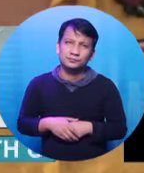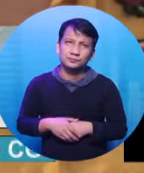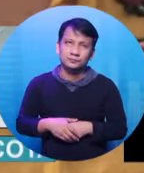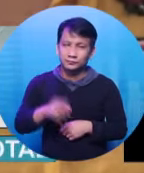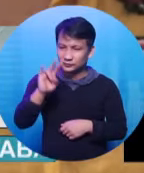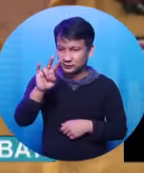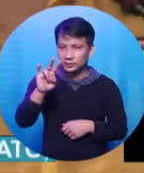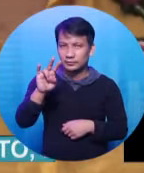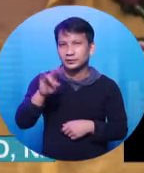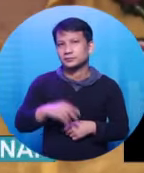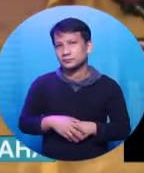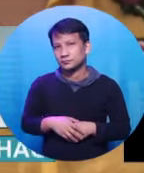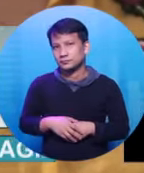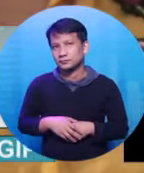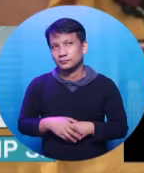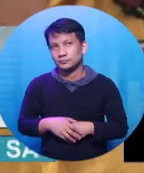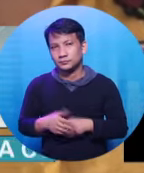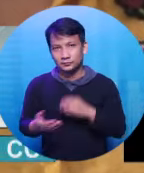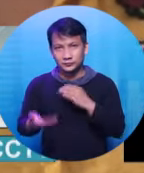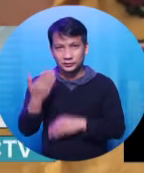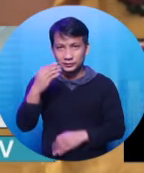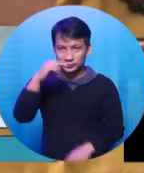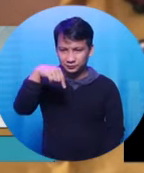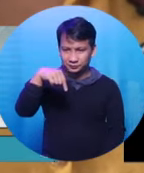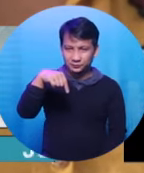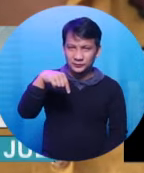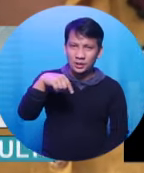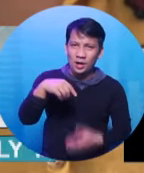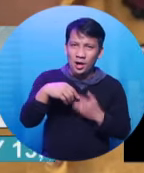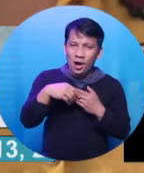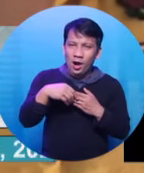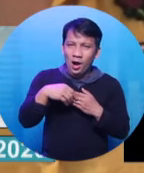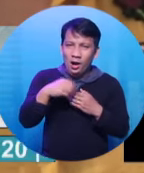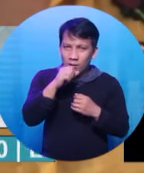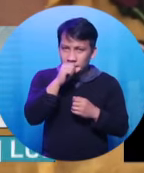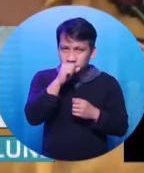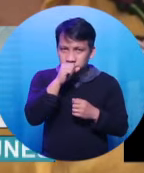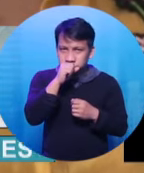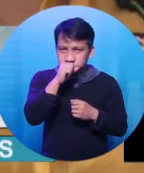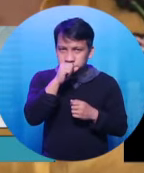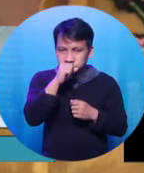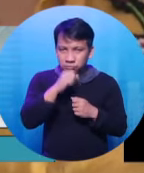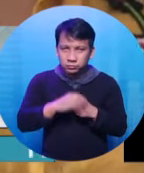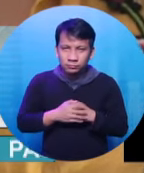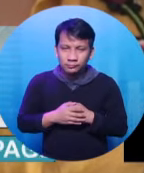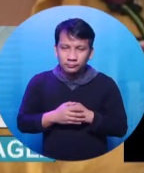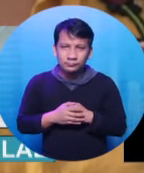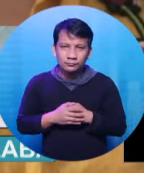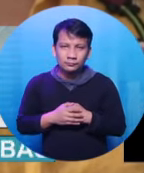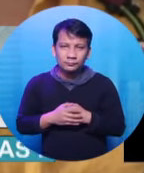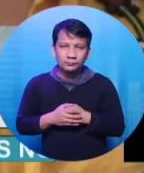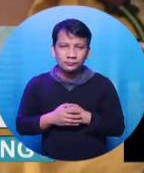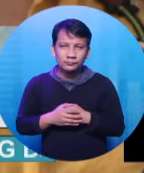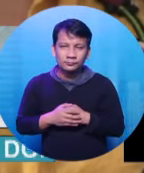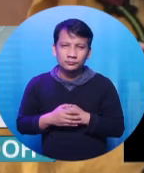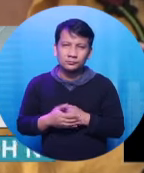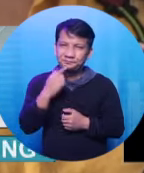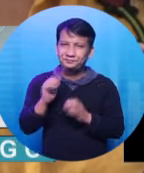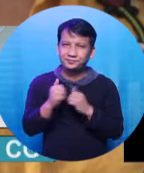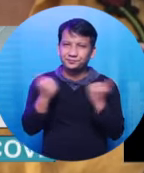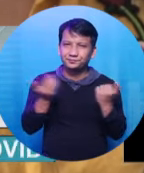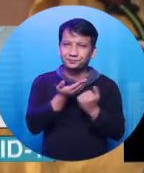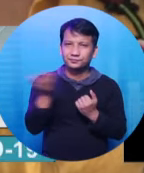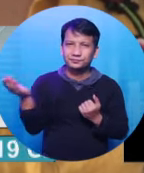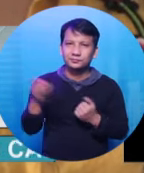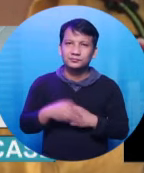7 po. 7 ang umaga. Buti maaga kayo nagising. Opo. Kumusta muna kayong dalawa, ma'am? Umagang nagising, Sir Rafi. Kumusta po kayong